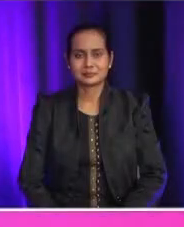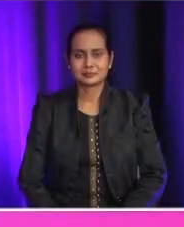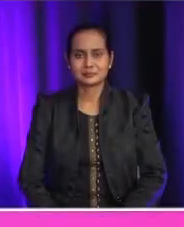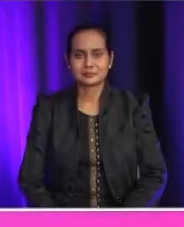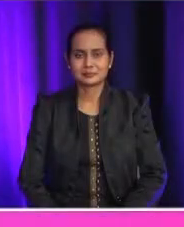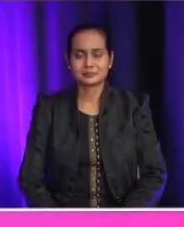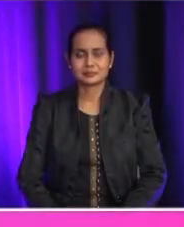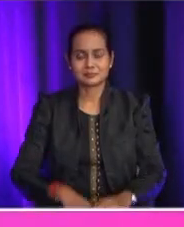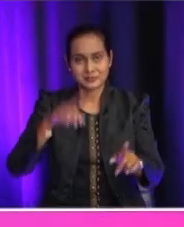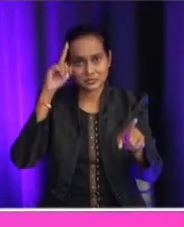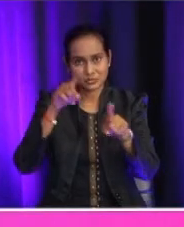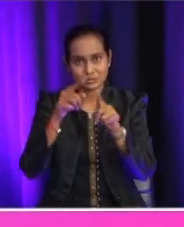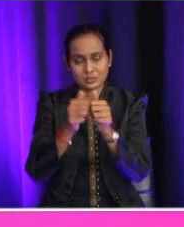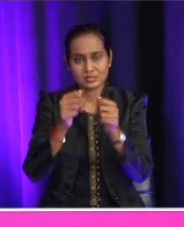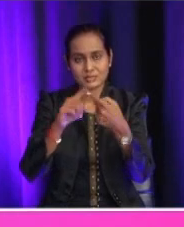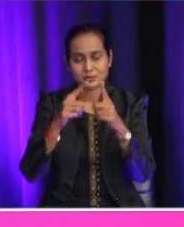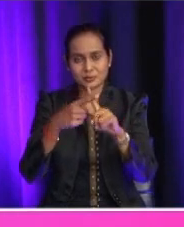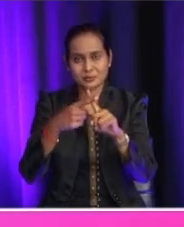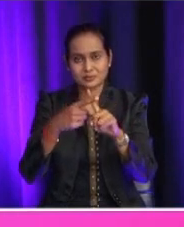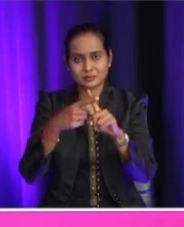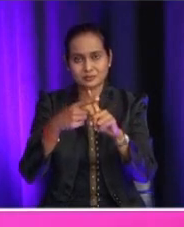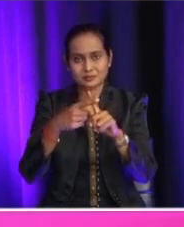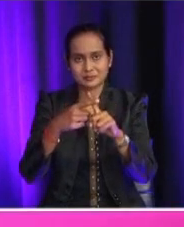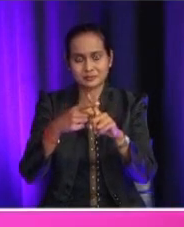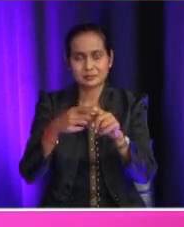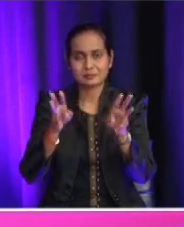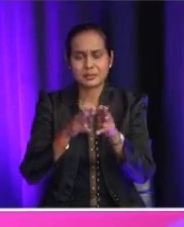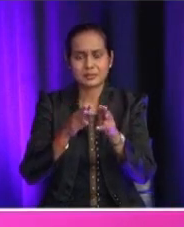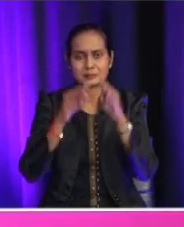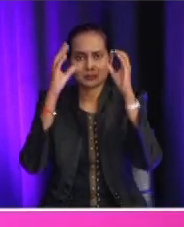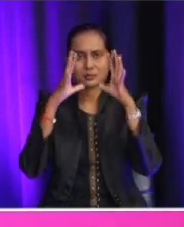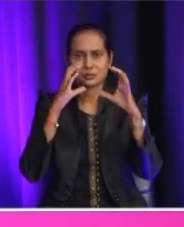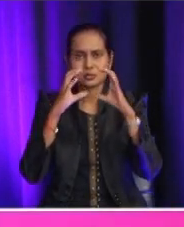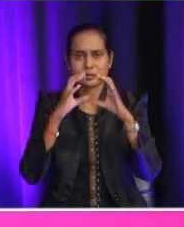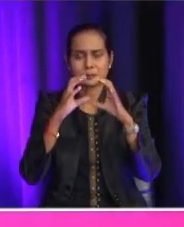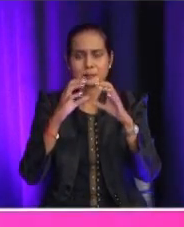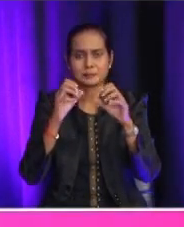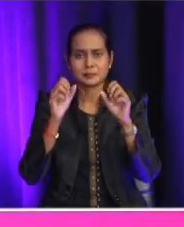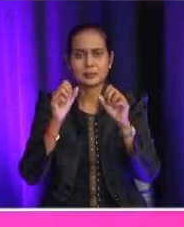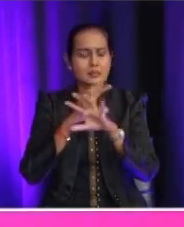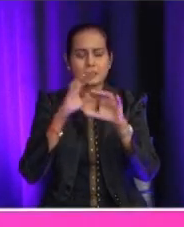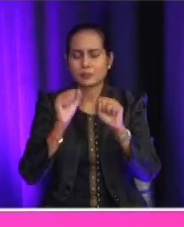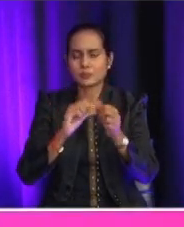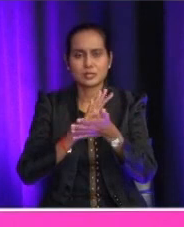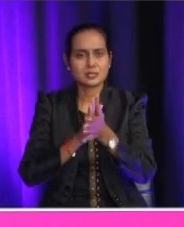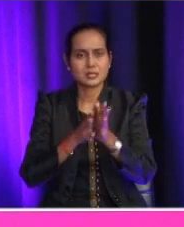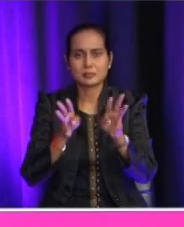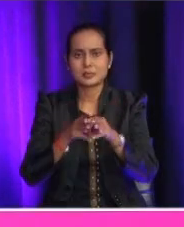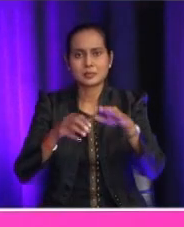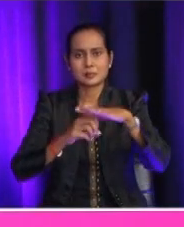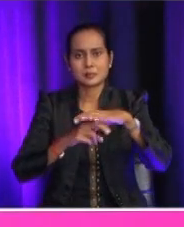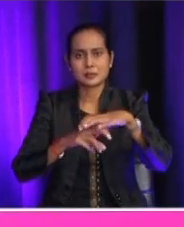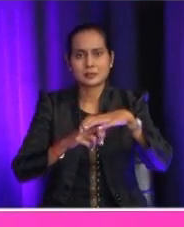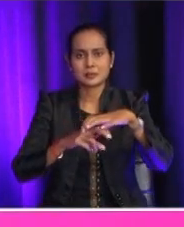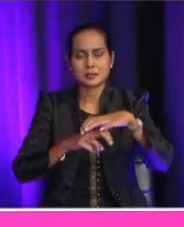Saya setuju dengan rakan-rakan saya cikgu. Okey. Seperti yang cikgu cakap tadi, kita tidak boleh menjadi seperti katak di bawah tempurung. Kita